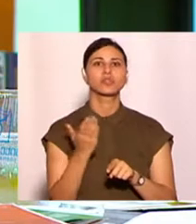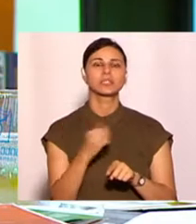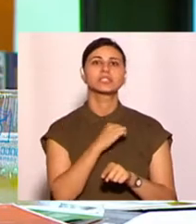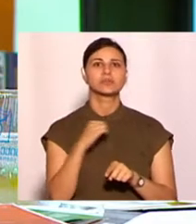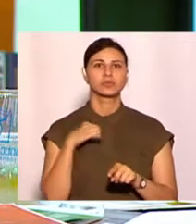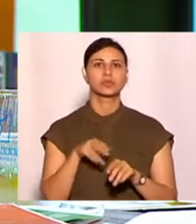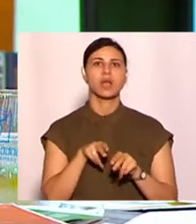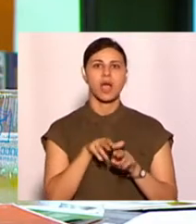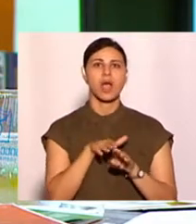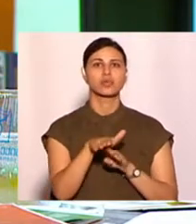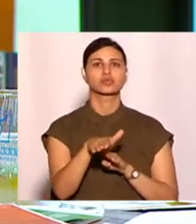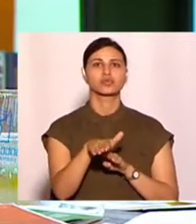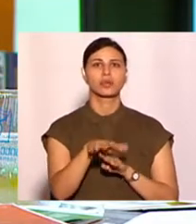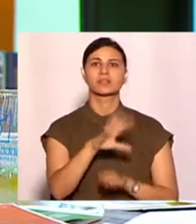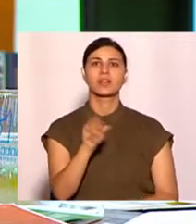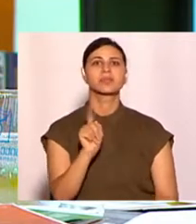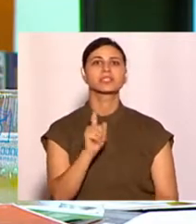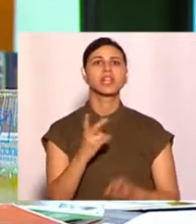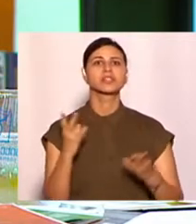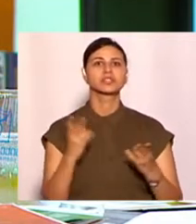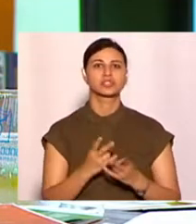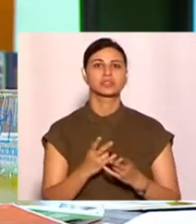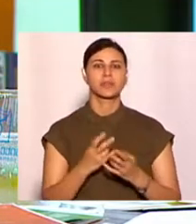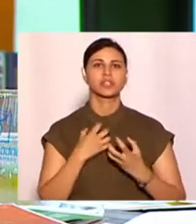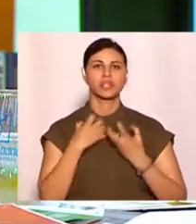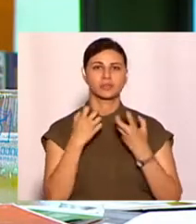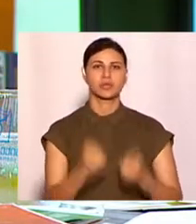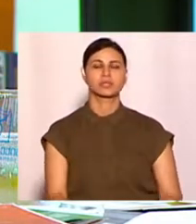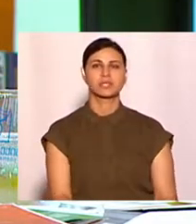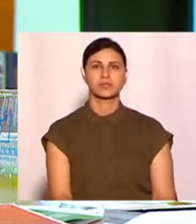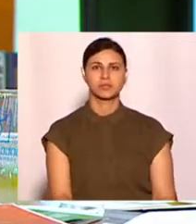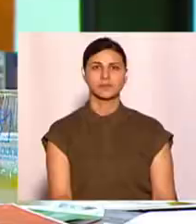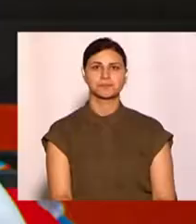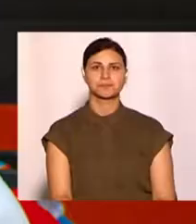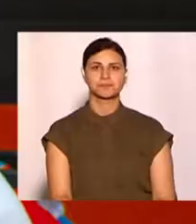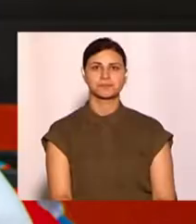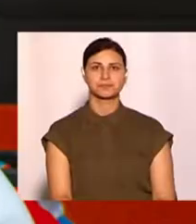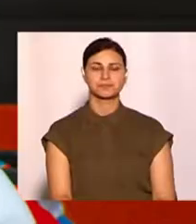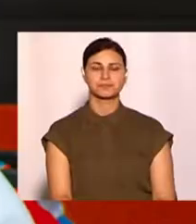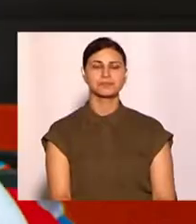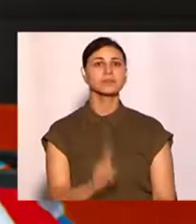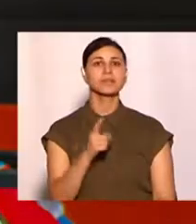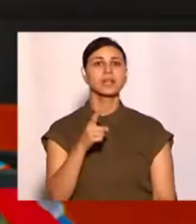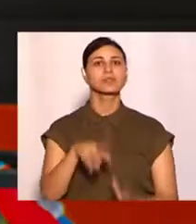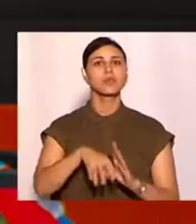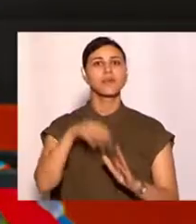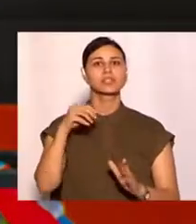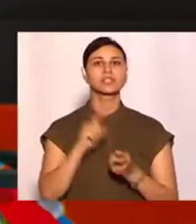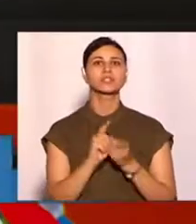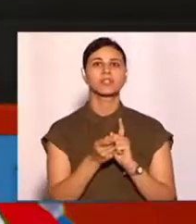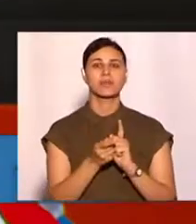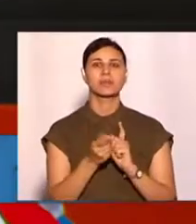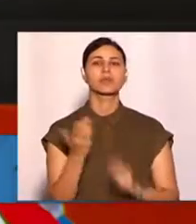უშუალოდ ასრულებს ყველა იმ დანიშნულებას, რაც ჭირდება პაციენტის ჯანმრთელობისათვის. რატომ ავარჩიეთ